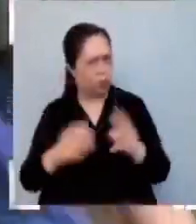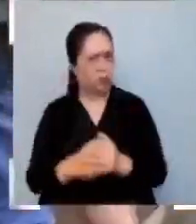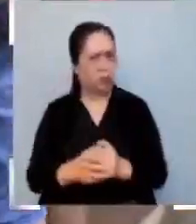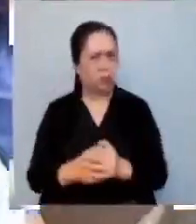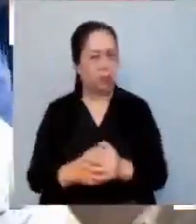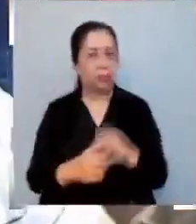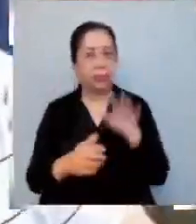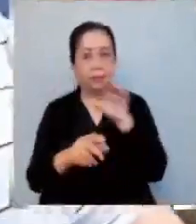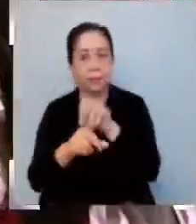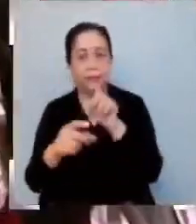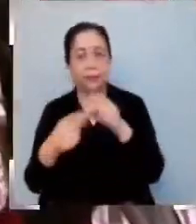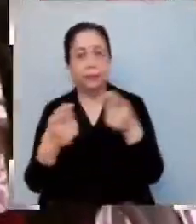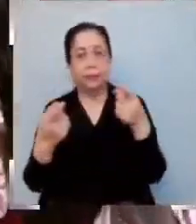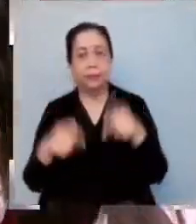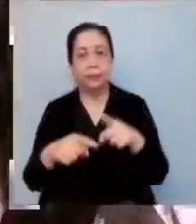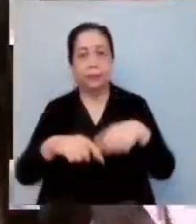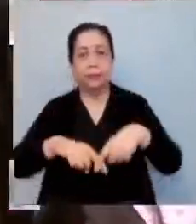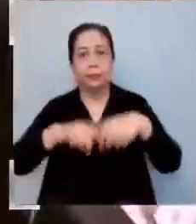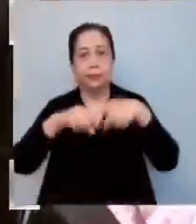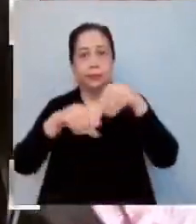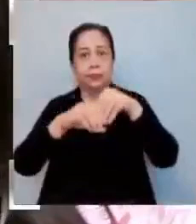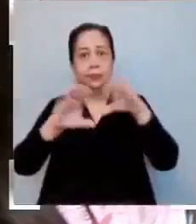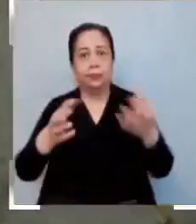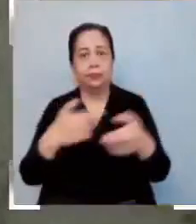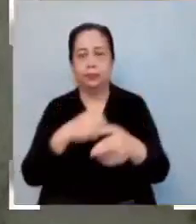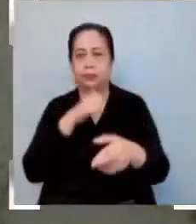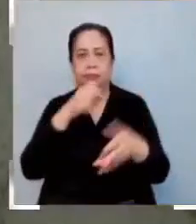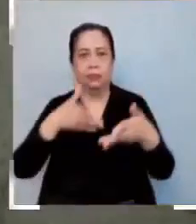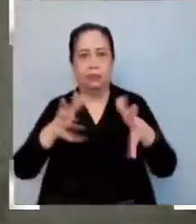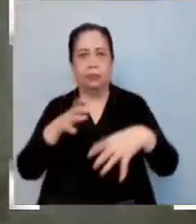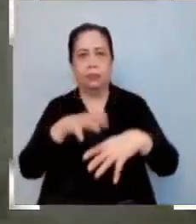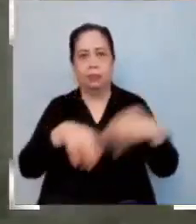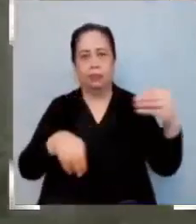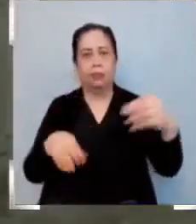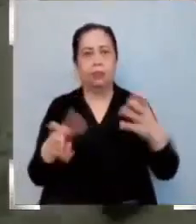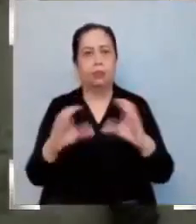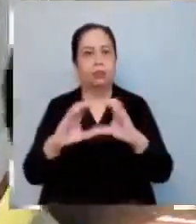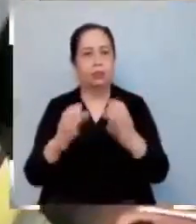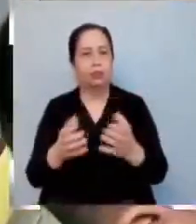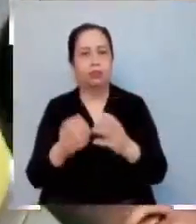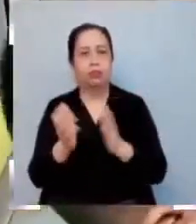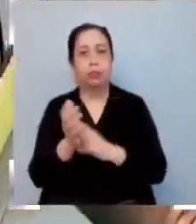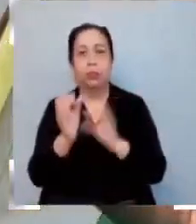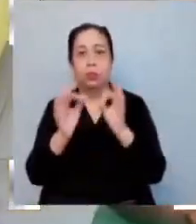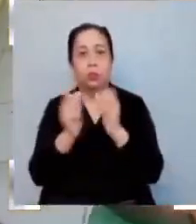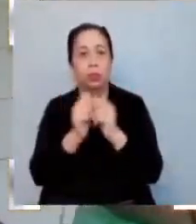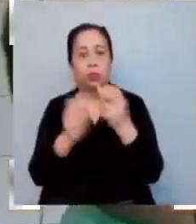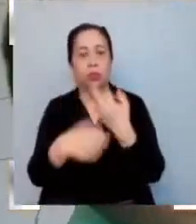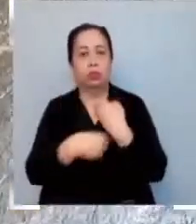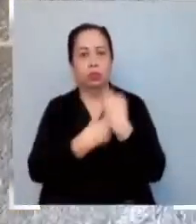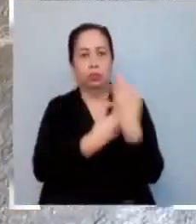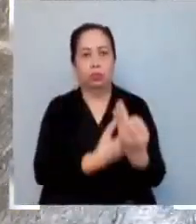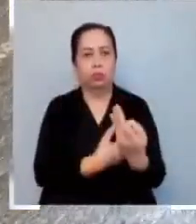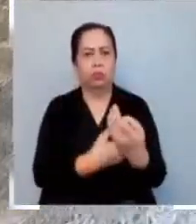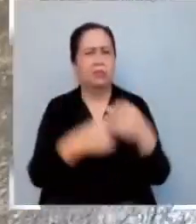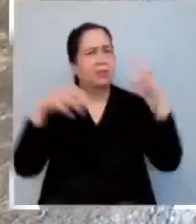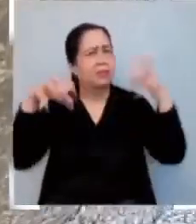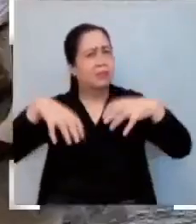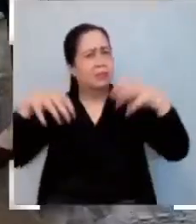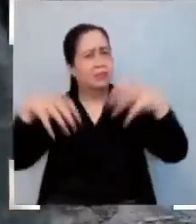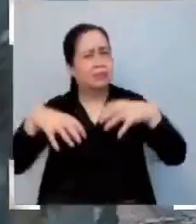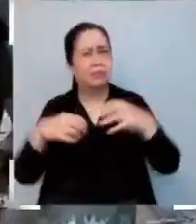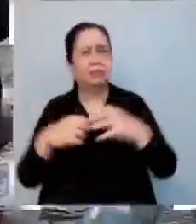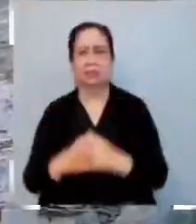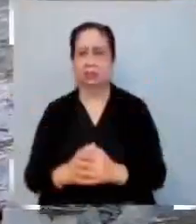ng suspension sa loob ng classroom hindi pinayagang makaalis ng paaralan kung walang sundo. Masyadong malakas yung ulan. Hatid niya lang.